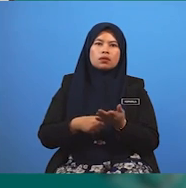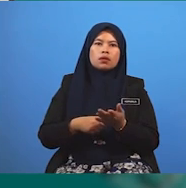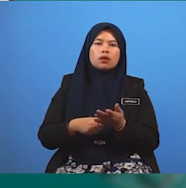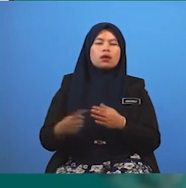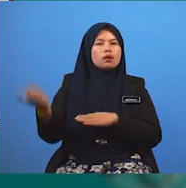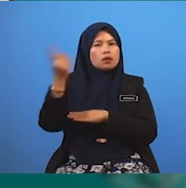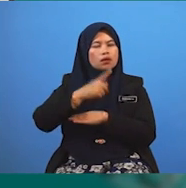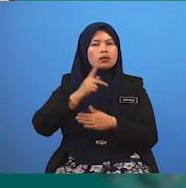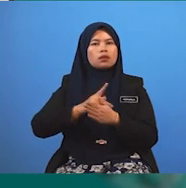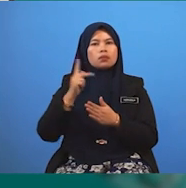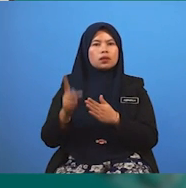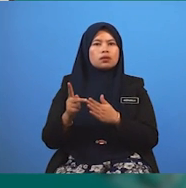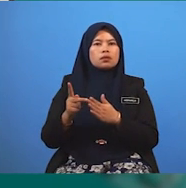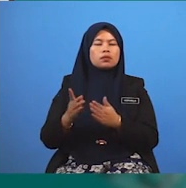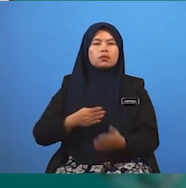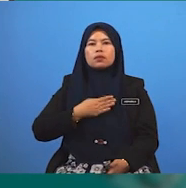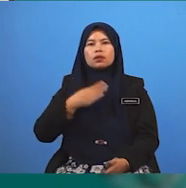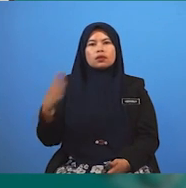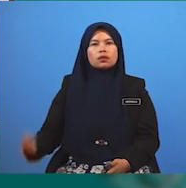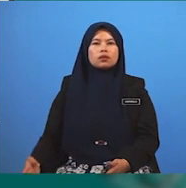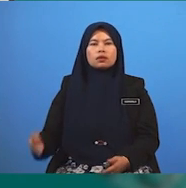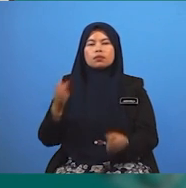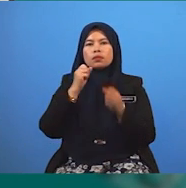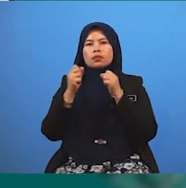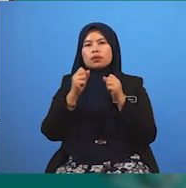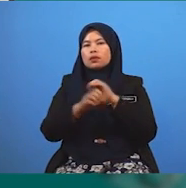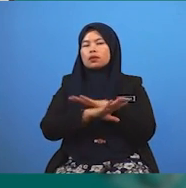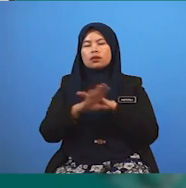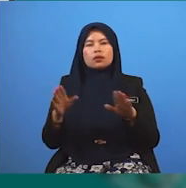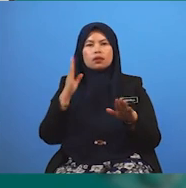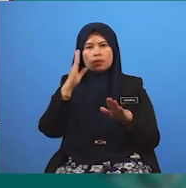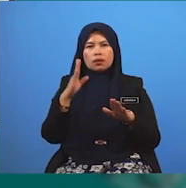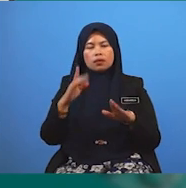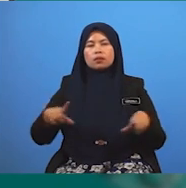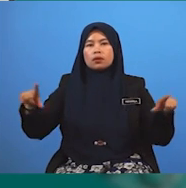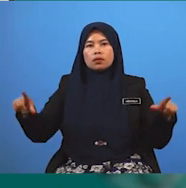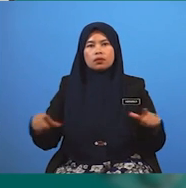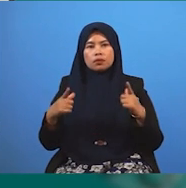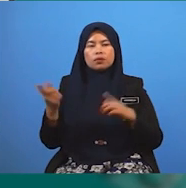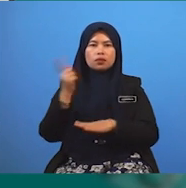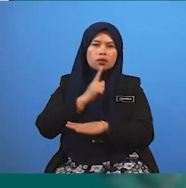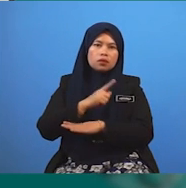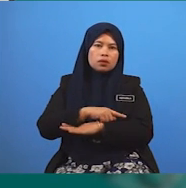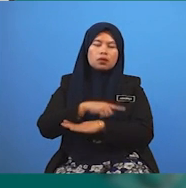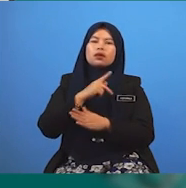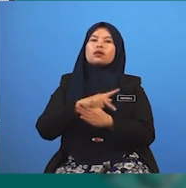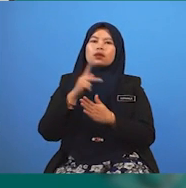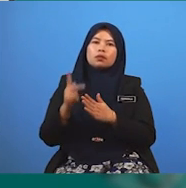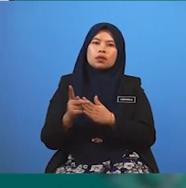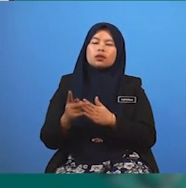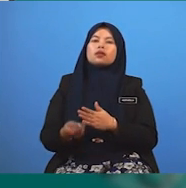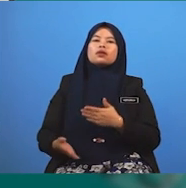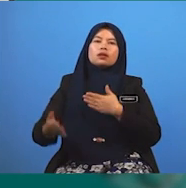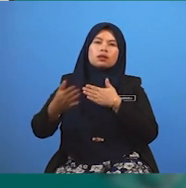bersabda, tidak akan terjadi hari kiamat sehingga kamu melihat 10 tanda ini.